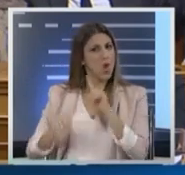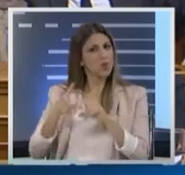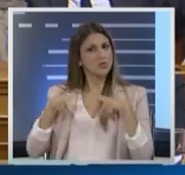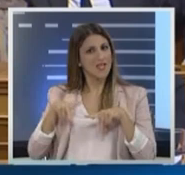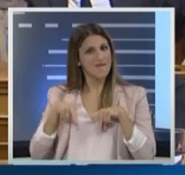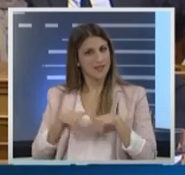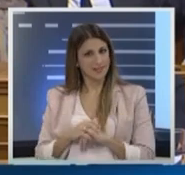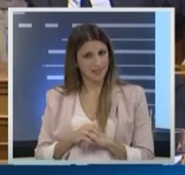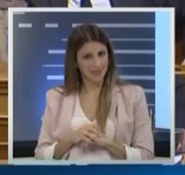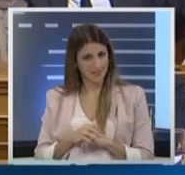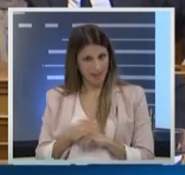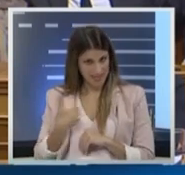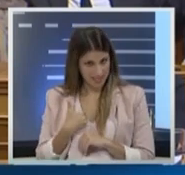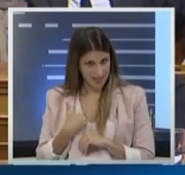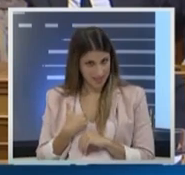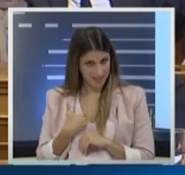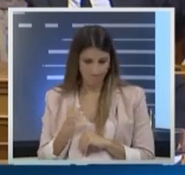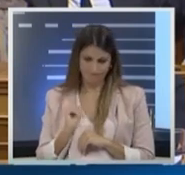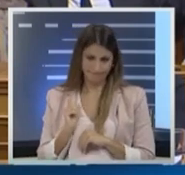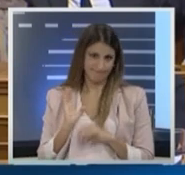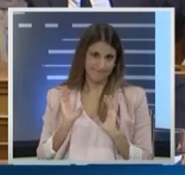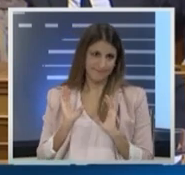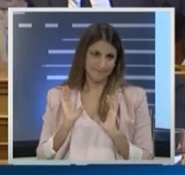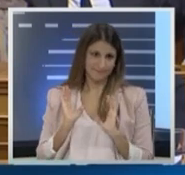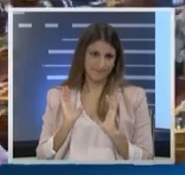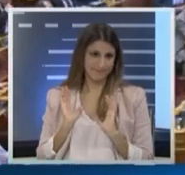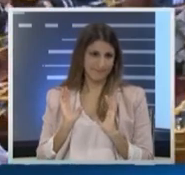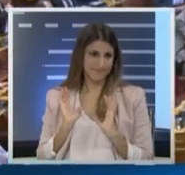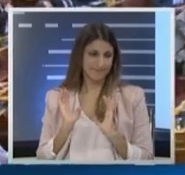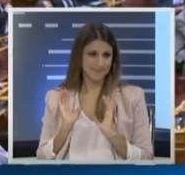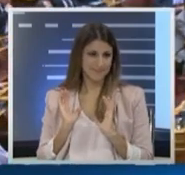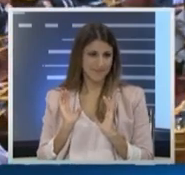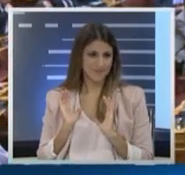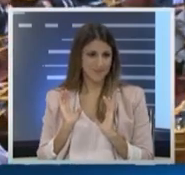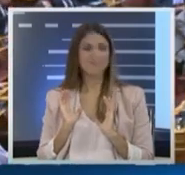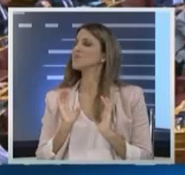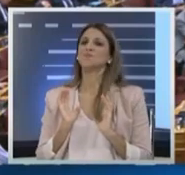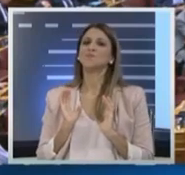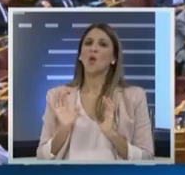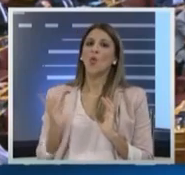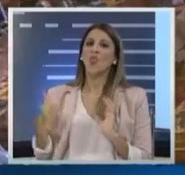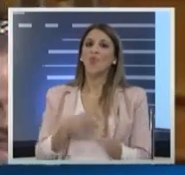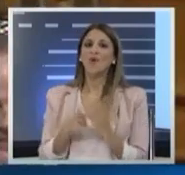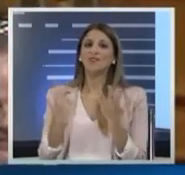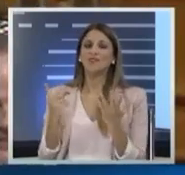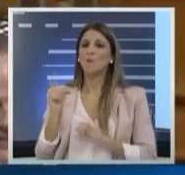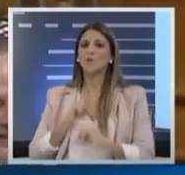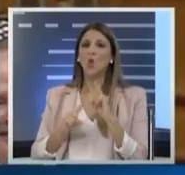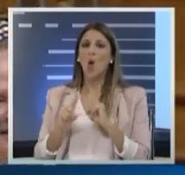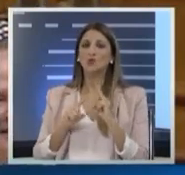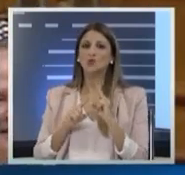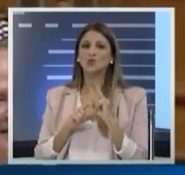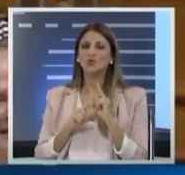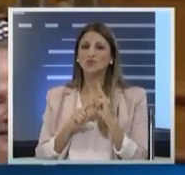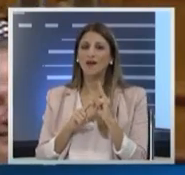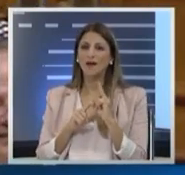καμία λαθροχειρία ή να προσπαθήσει να ανατρέψει τα δεδομένα. Στον μπροστινό μέρος λοιπόν της